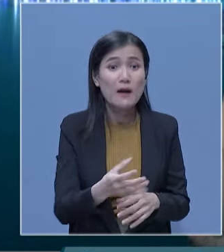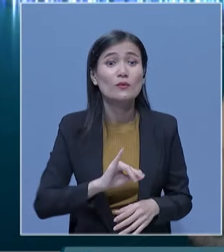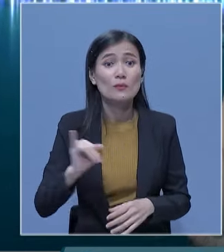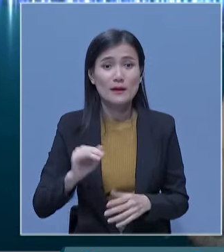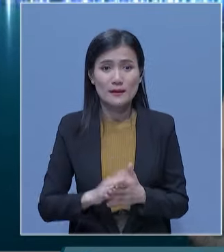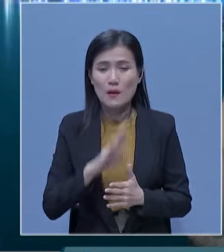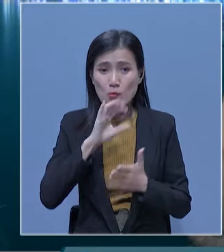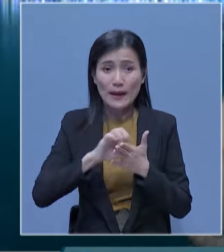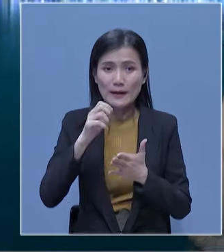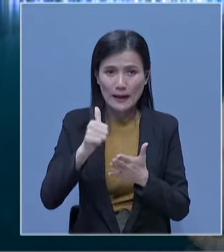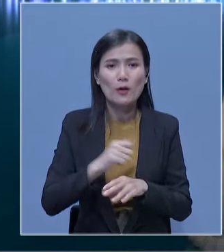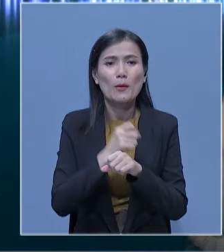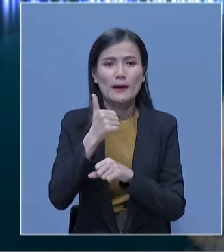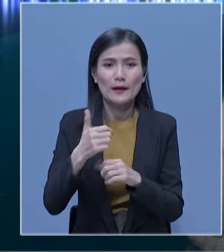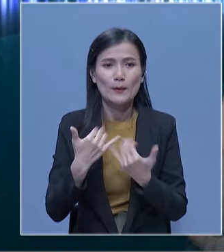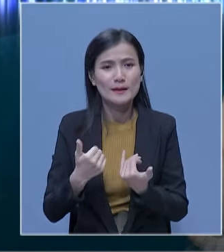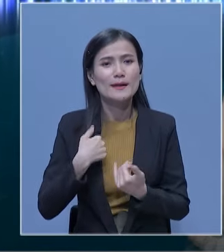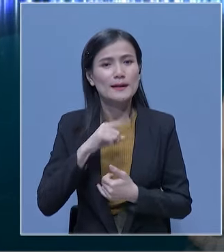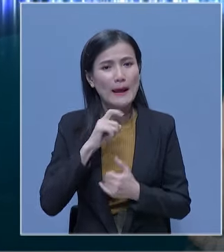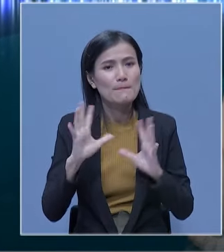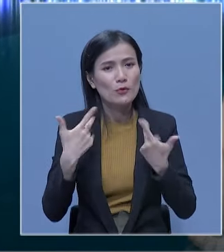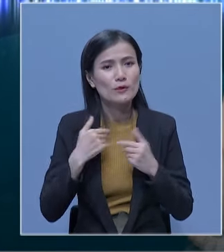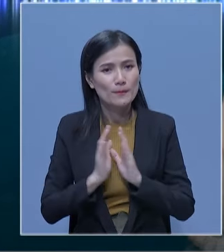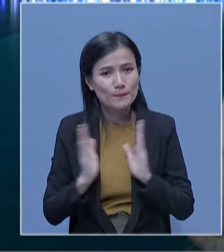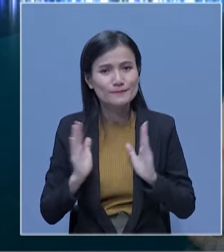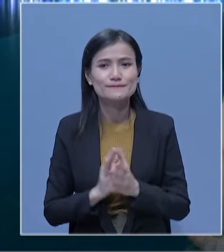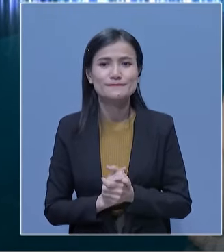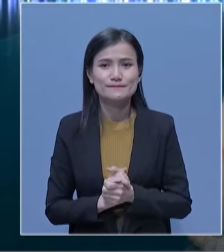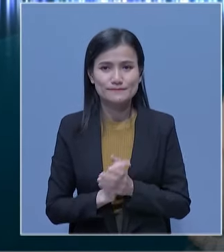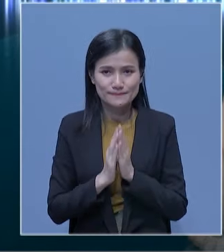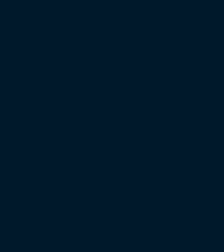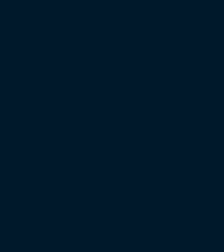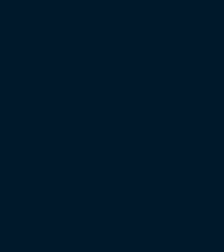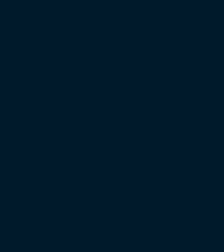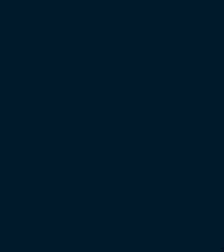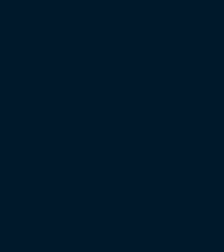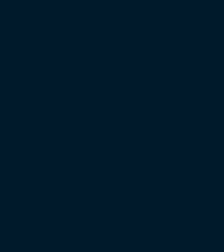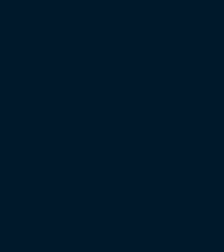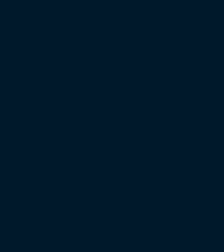ถามนั้นเท่านี้ก่อนนะคะขอบพระคุณมากค่ะ ขอบพระคุณครับ สวัสดีครับ สวัสดีค่ะ